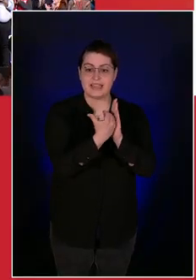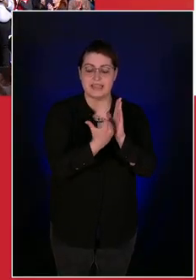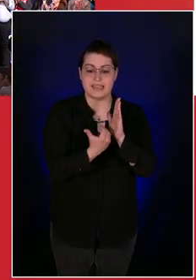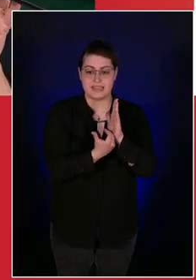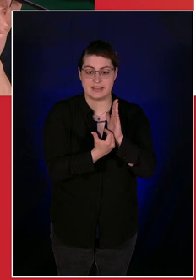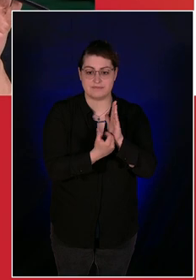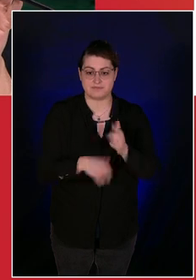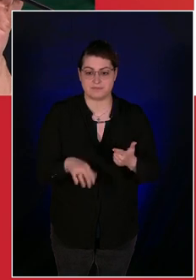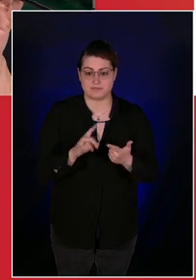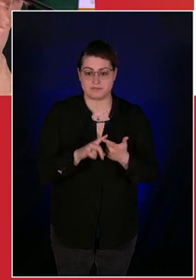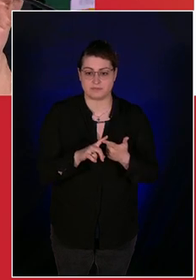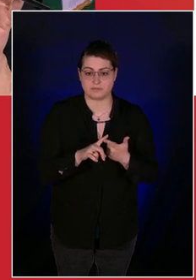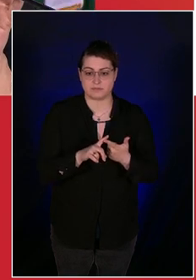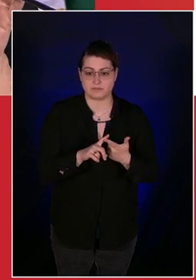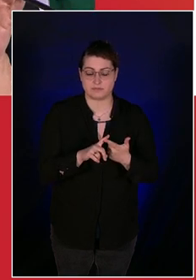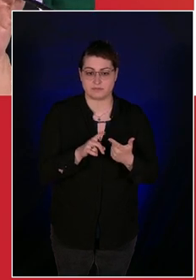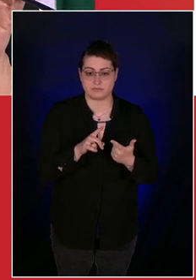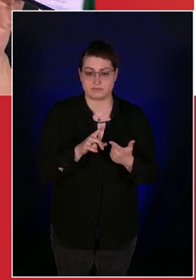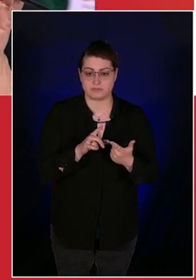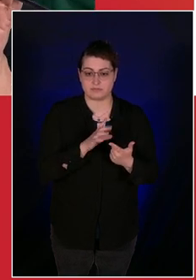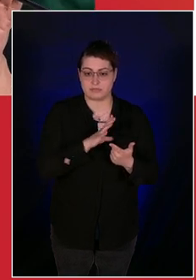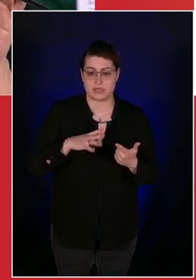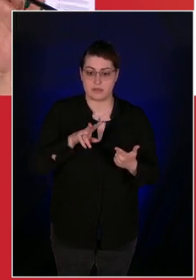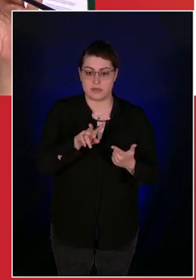Céline Verzelletti,